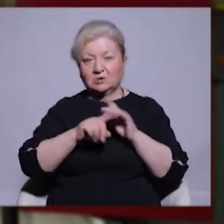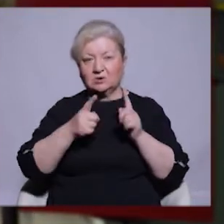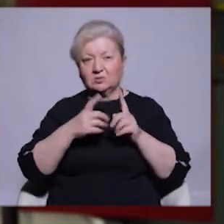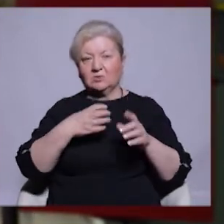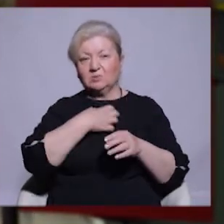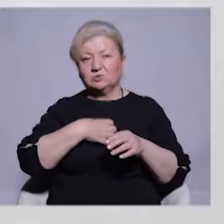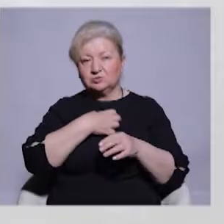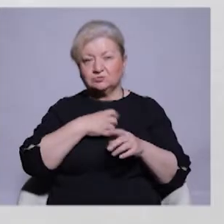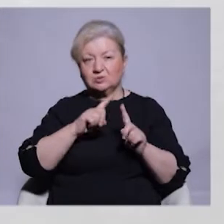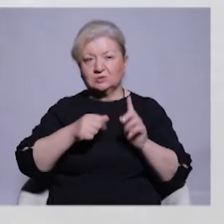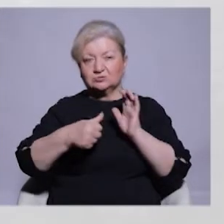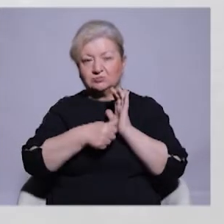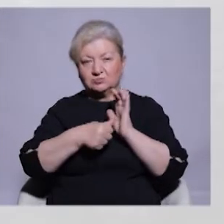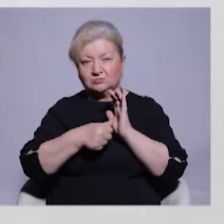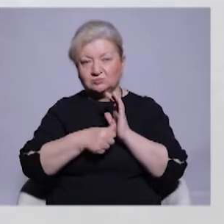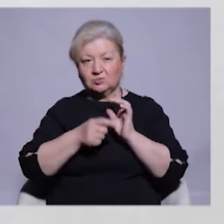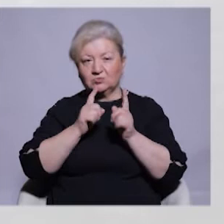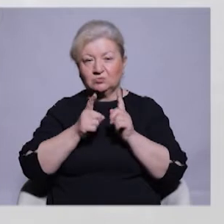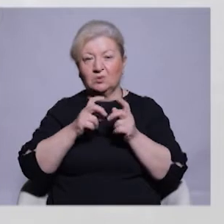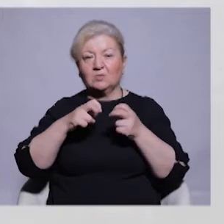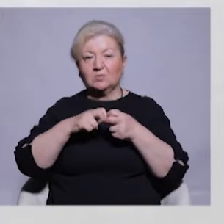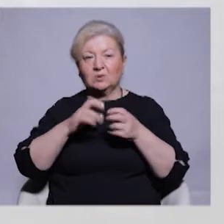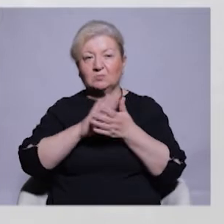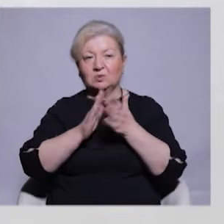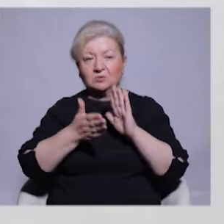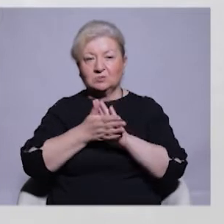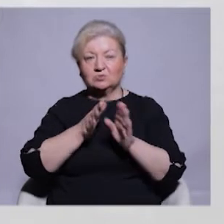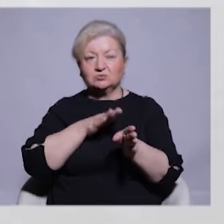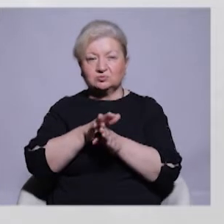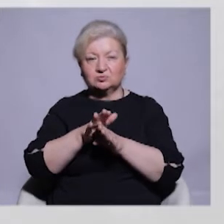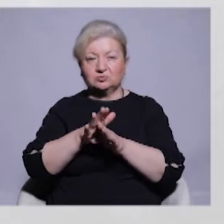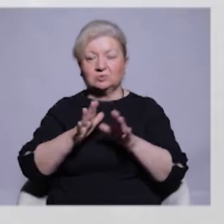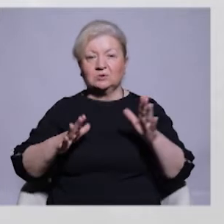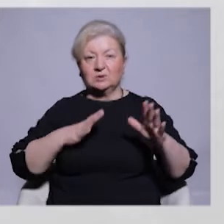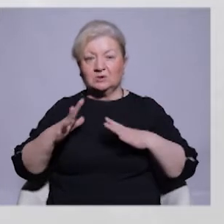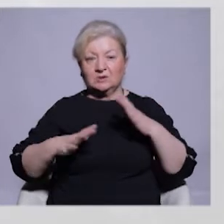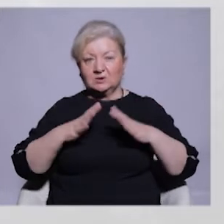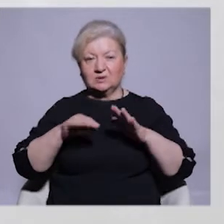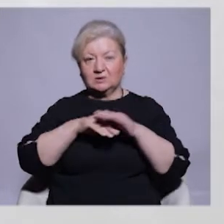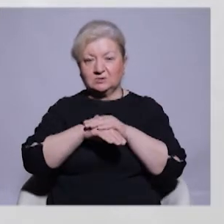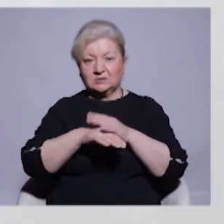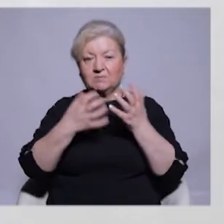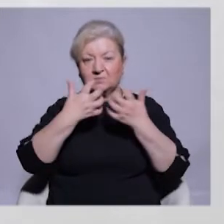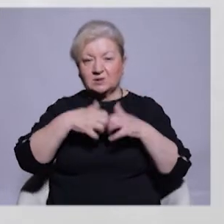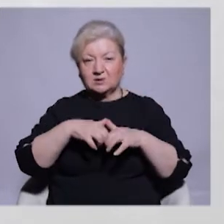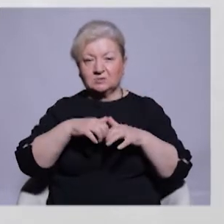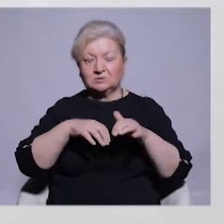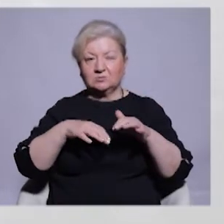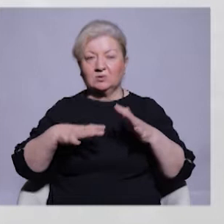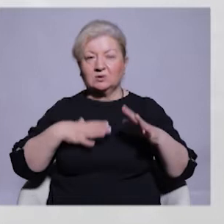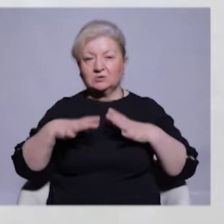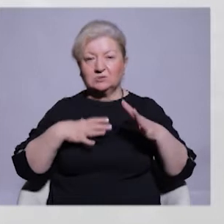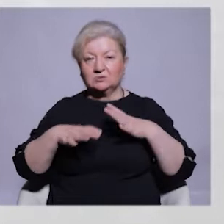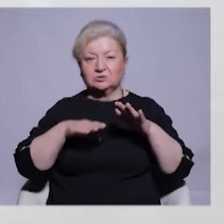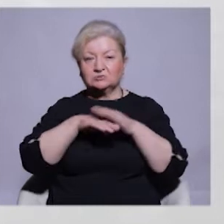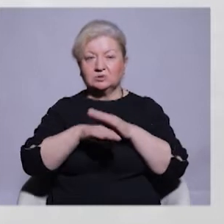რაში გვეხმარება? კონკრეტულ პირობებს, როდესაც სრული მექანიკური ენერგია ინახება. მექანიკური ენერგიის შენახვის